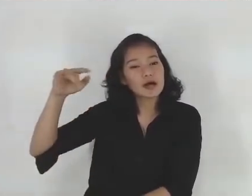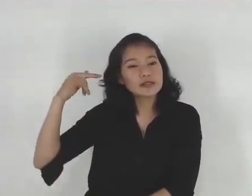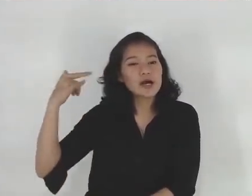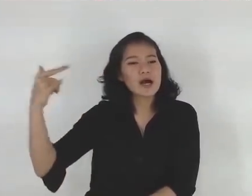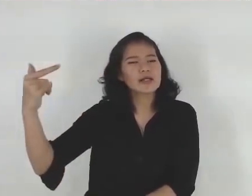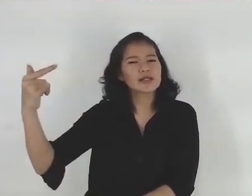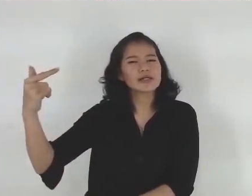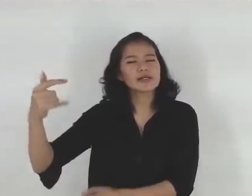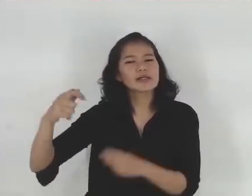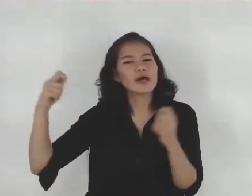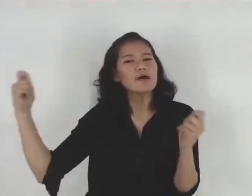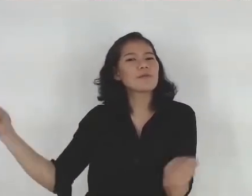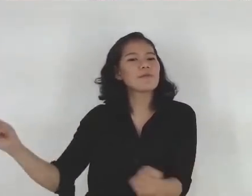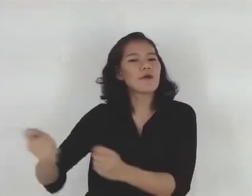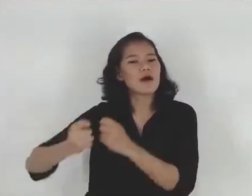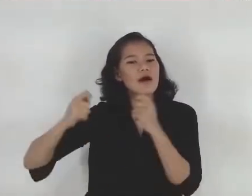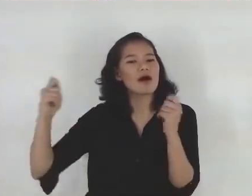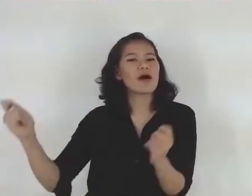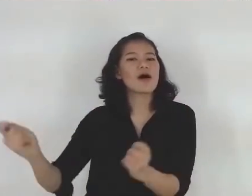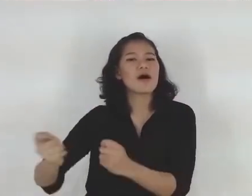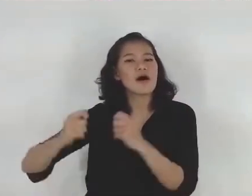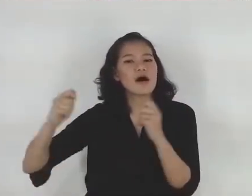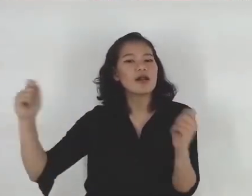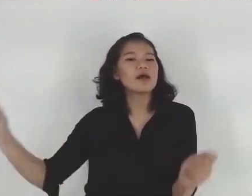pimpinannya tetap